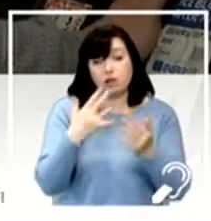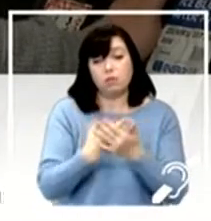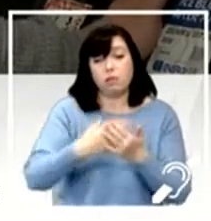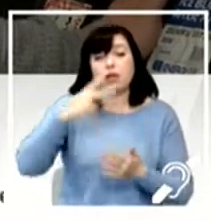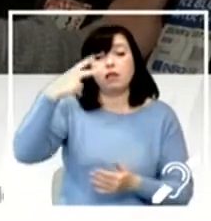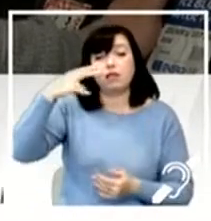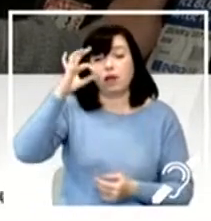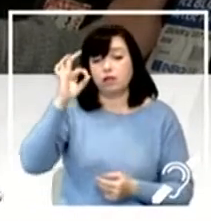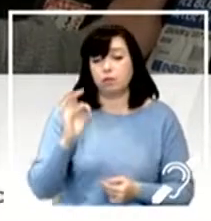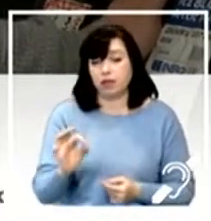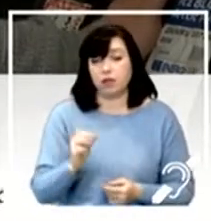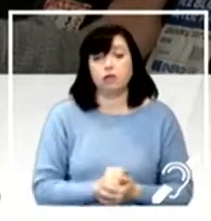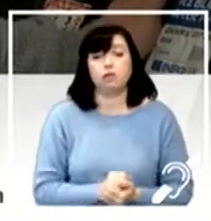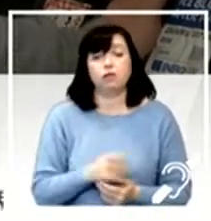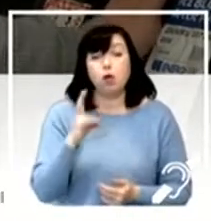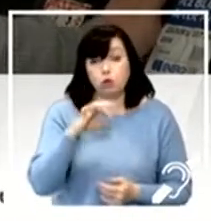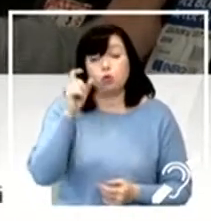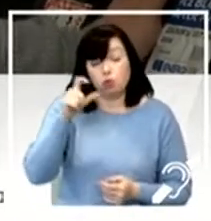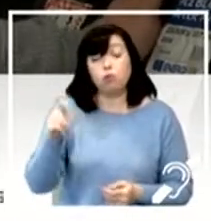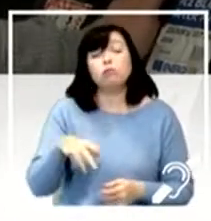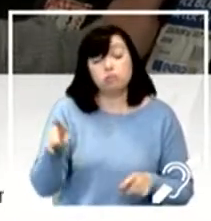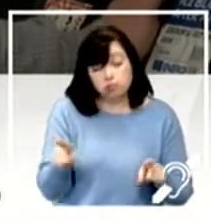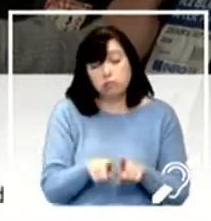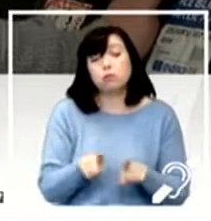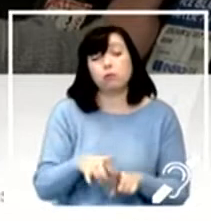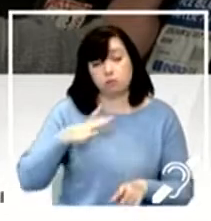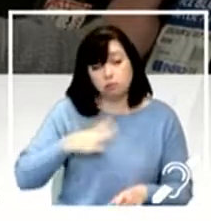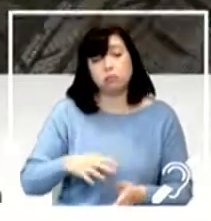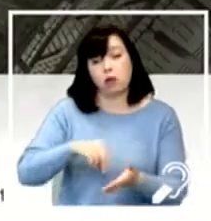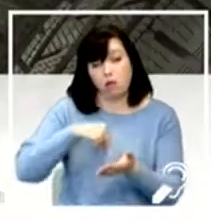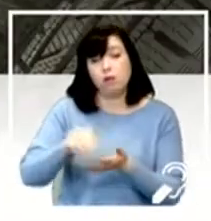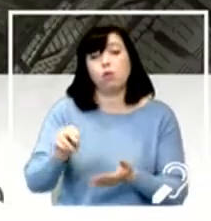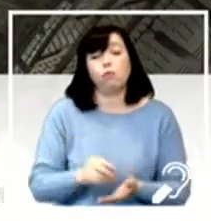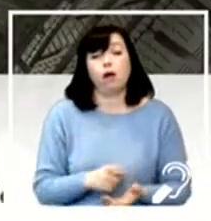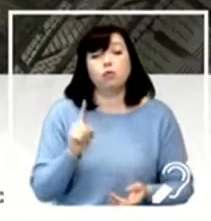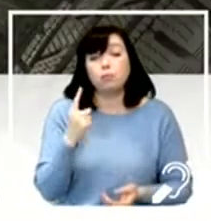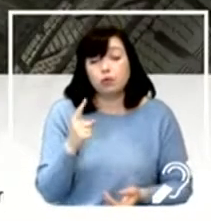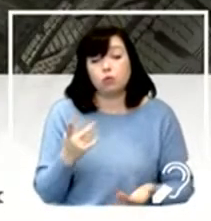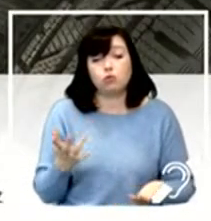20, но люди готовы все равно приходить и покупать, потому что, в принципе,